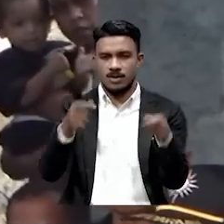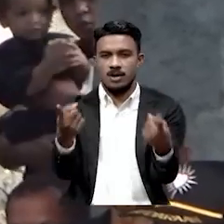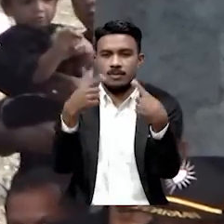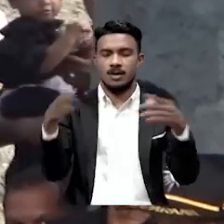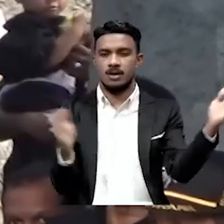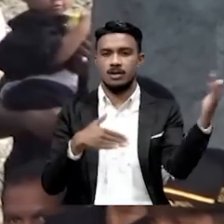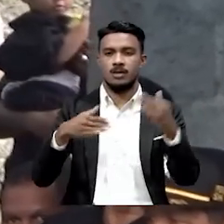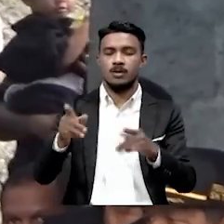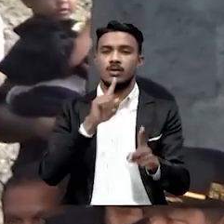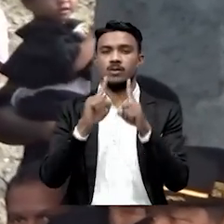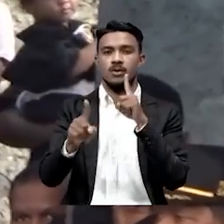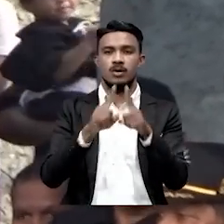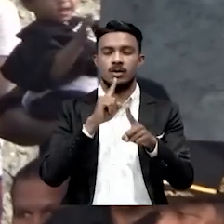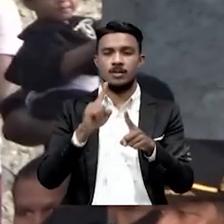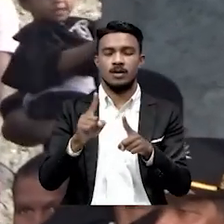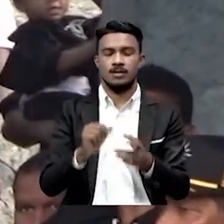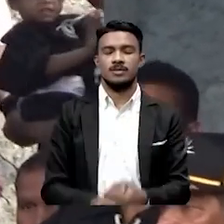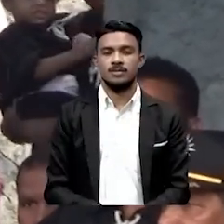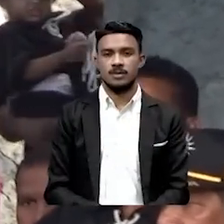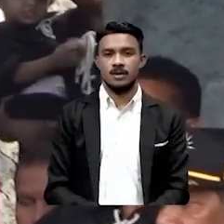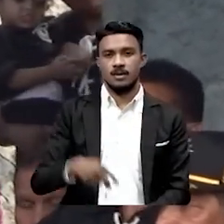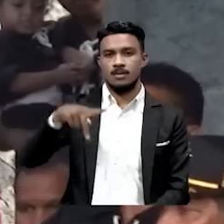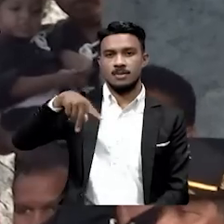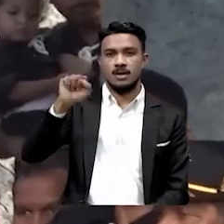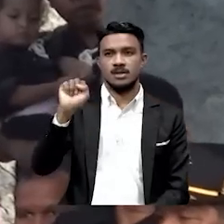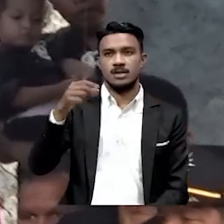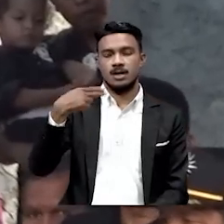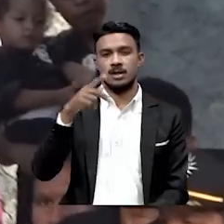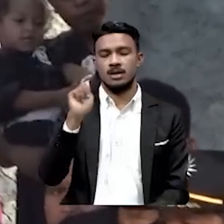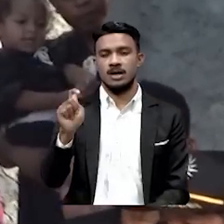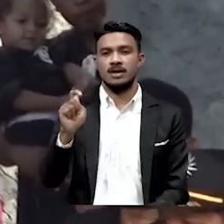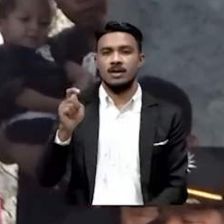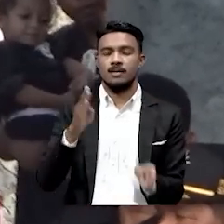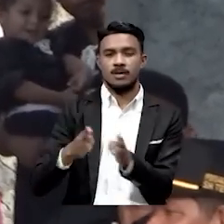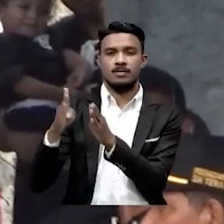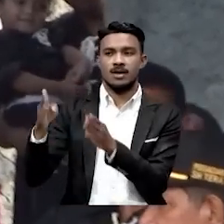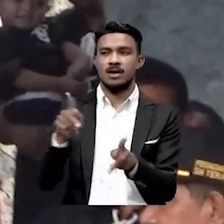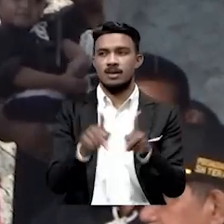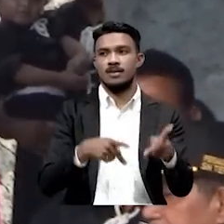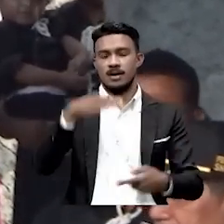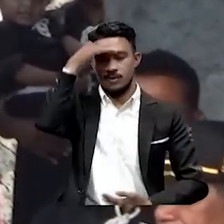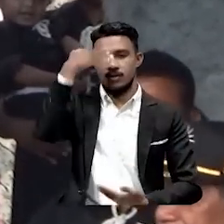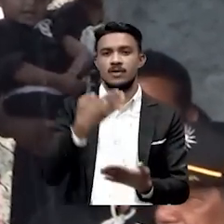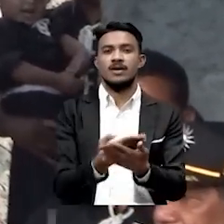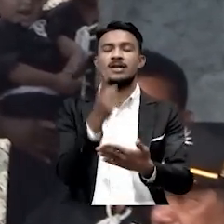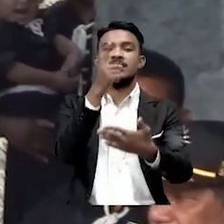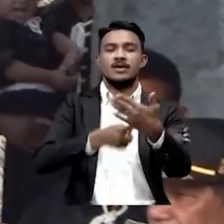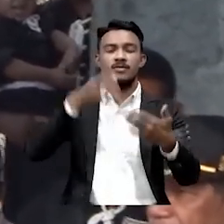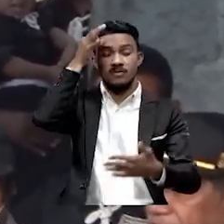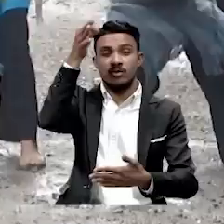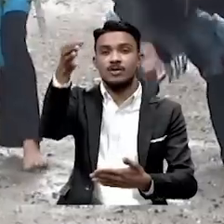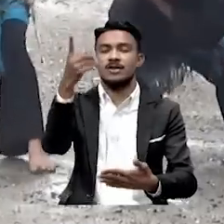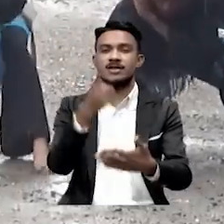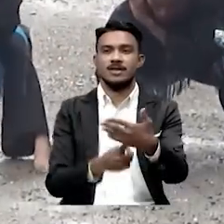rapel explica bolu struktur nasional ma explica. PSHT ne saida atau prepare ma ne uang sai saida. Lama meruat sai saida tege